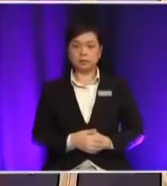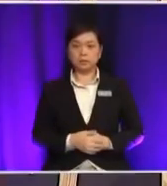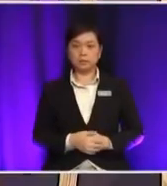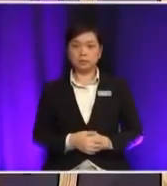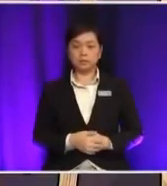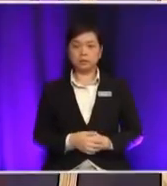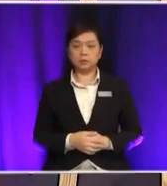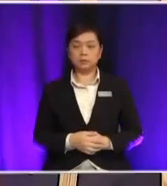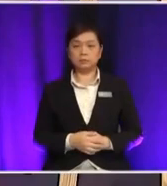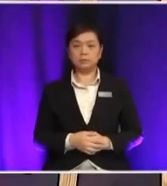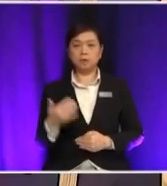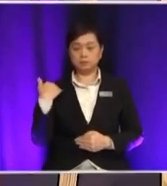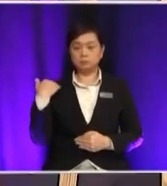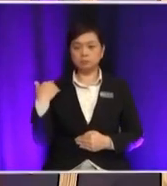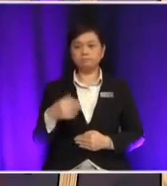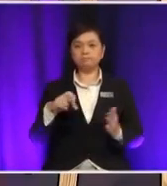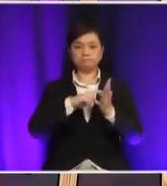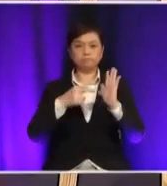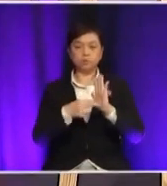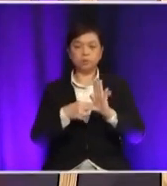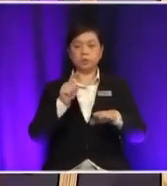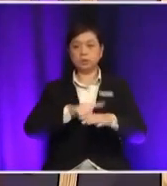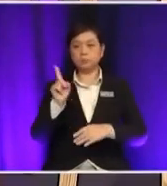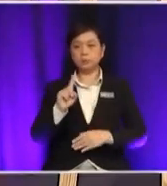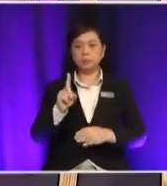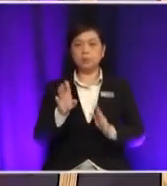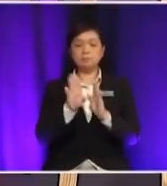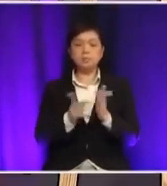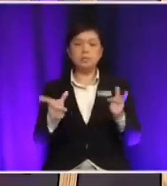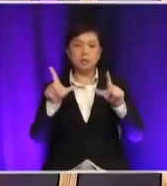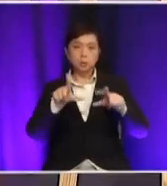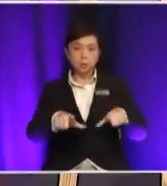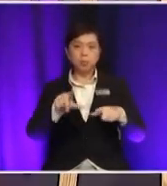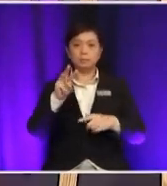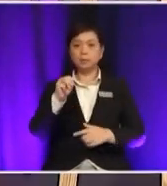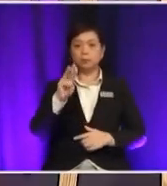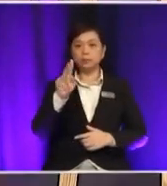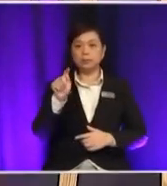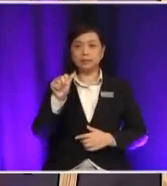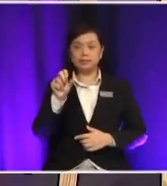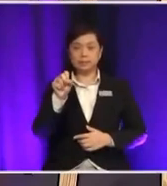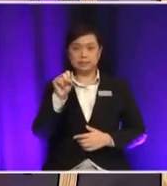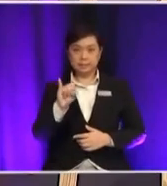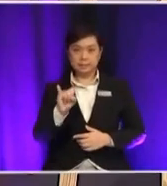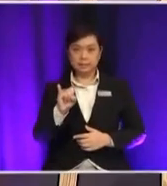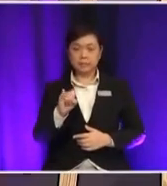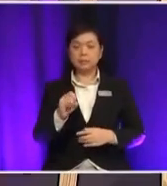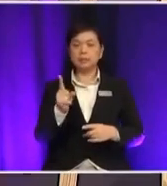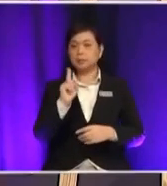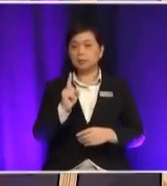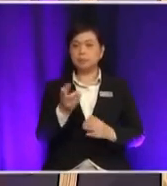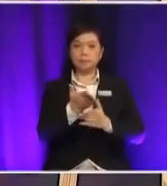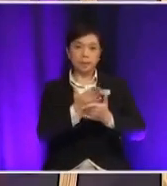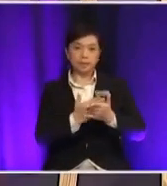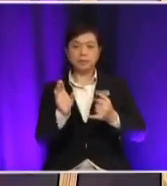bermaksud ada juga di mana berlaku mutasi atau mana-mana di mana pembagian sel